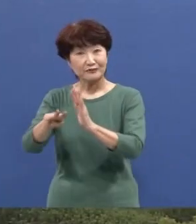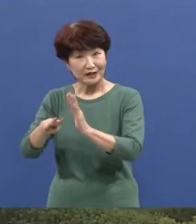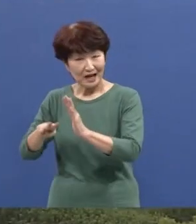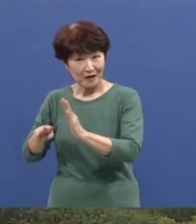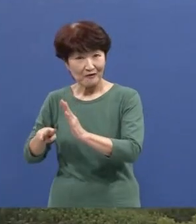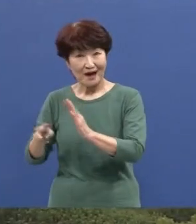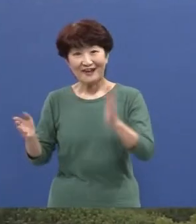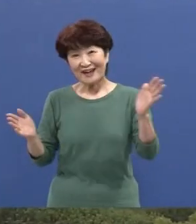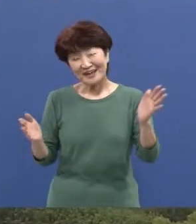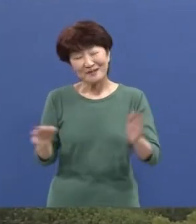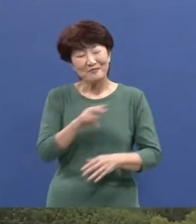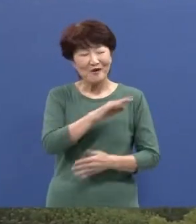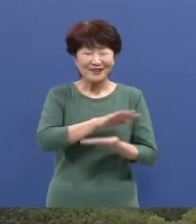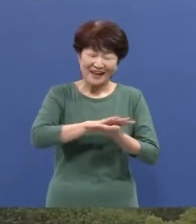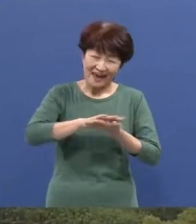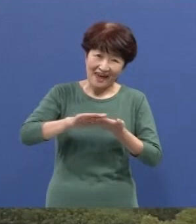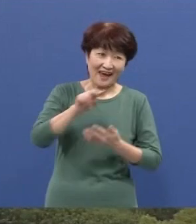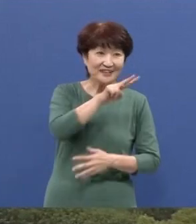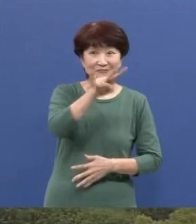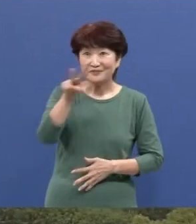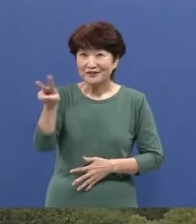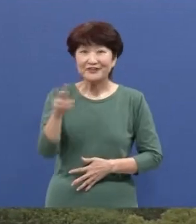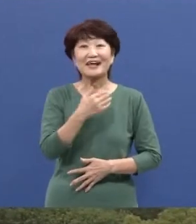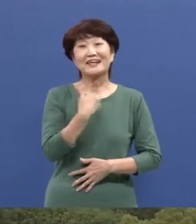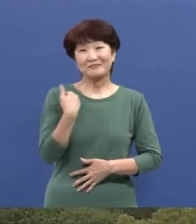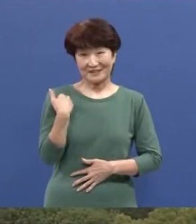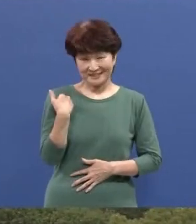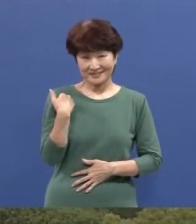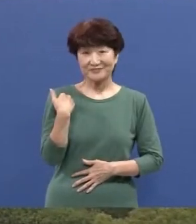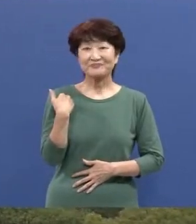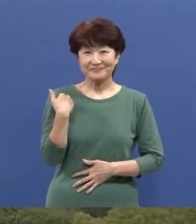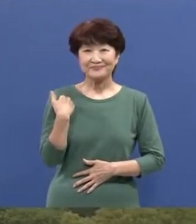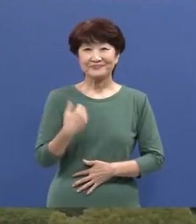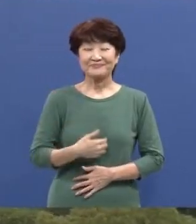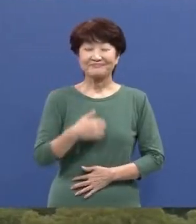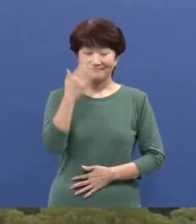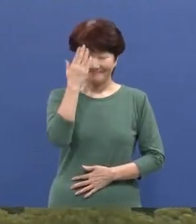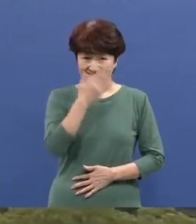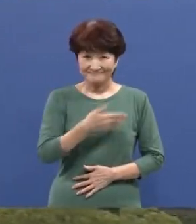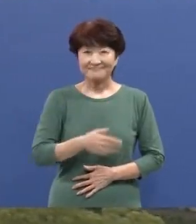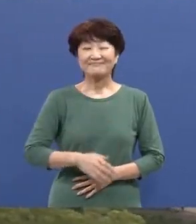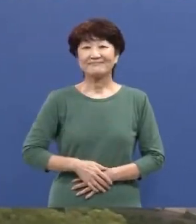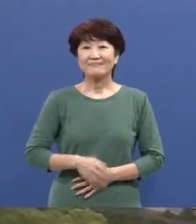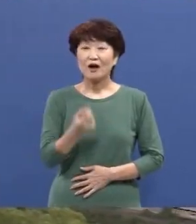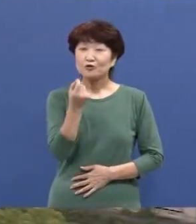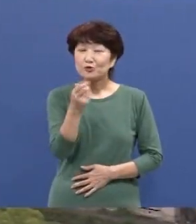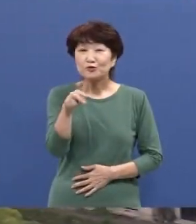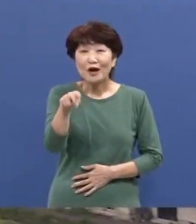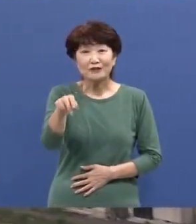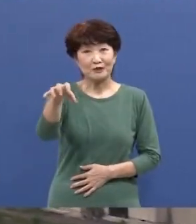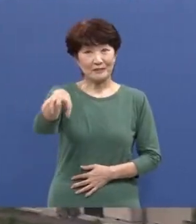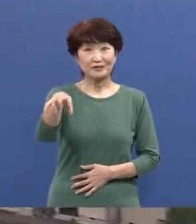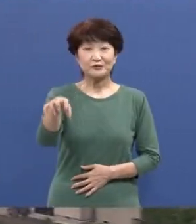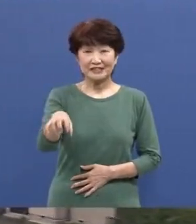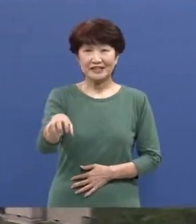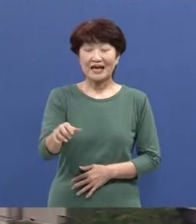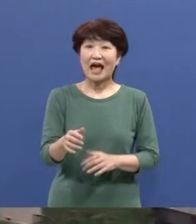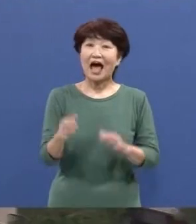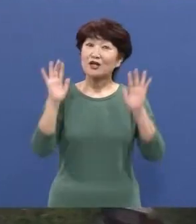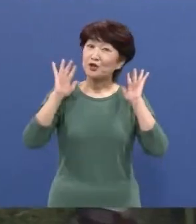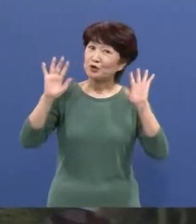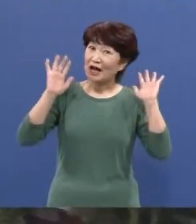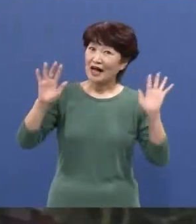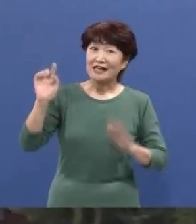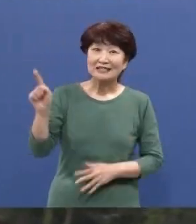もね、本当に綺麗に見えますのでね。 こう少し離れただけでこんな自然があって